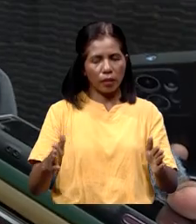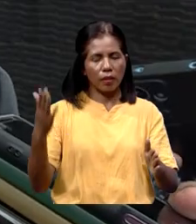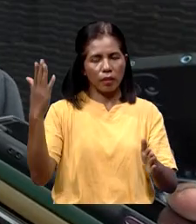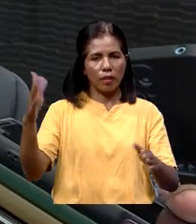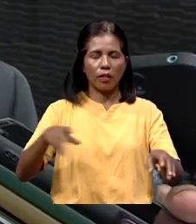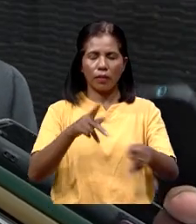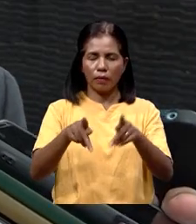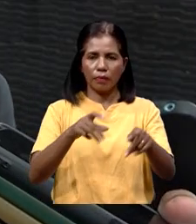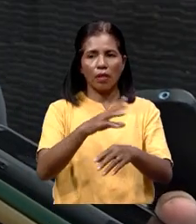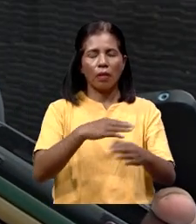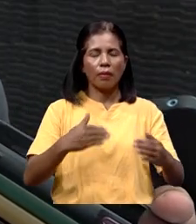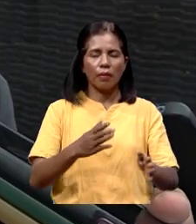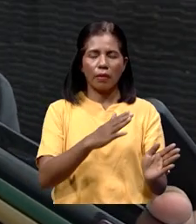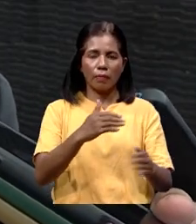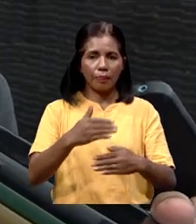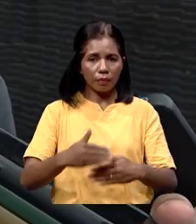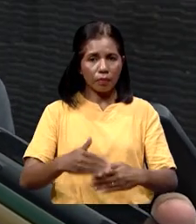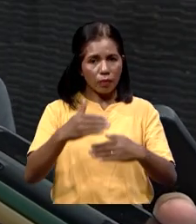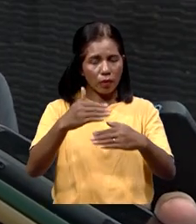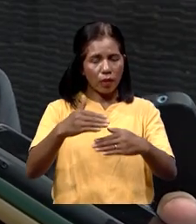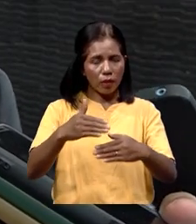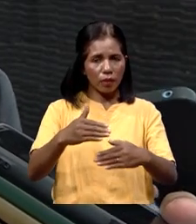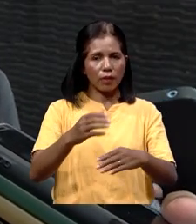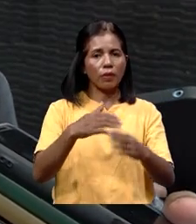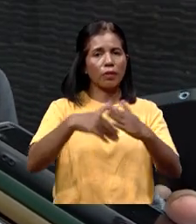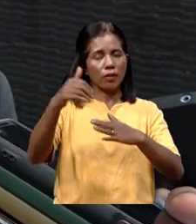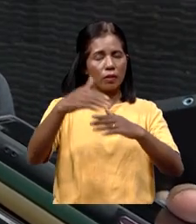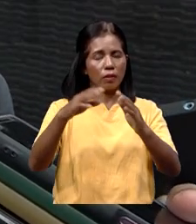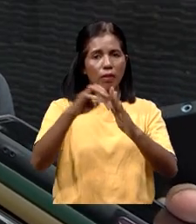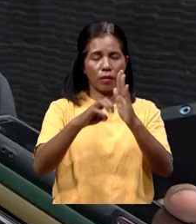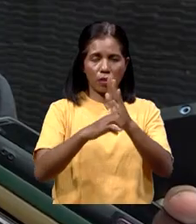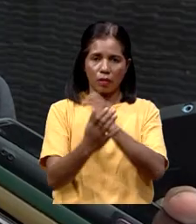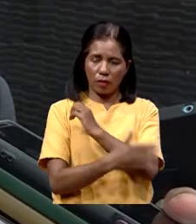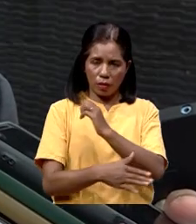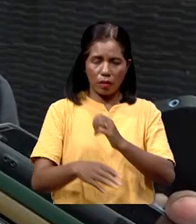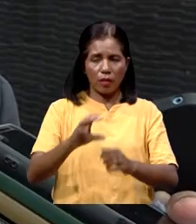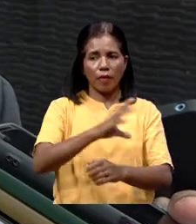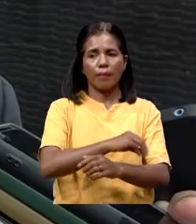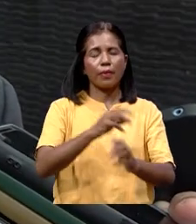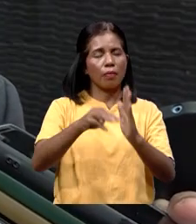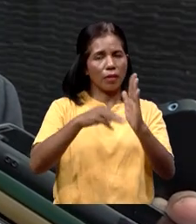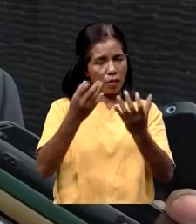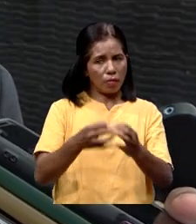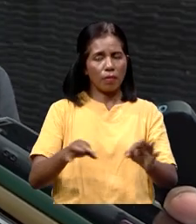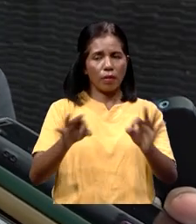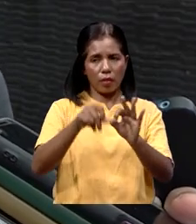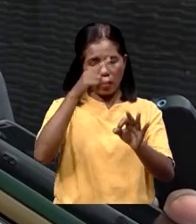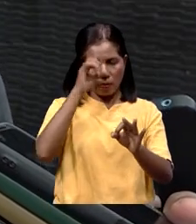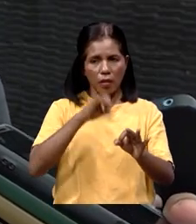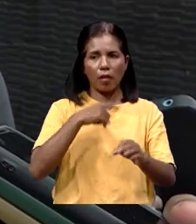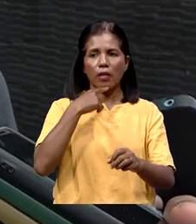Iya proses konstruksau di estado nasau orang sendatau papel jurnalista papel media ini importante. Tambah nema kau